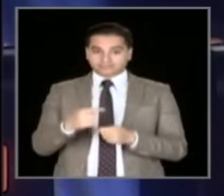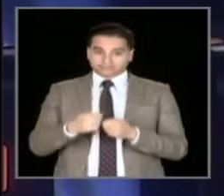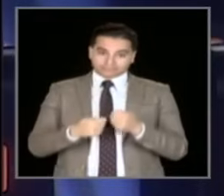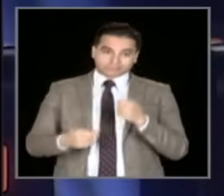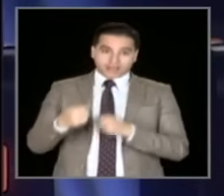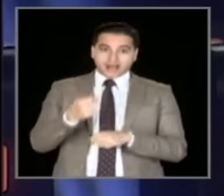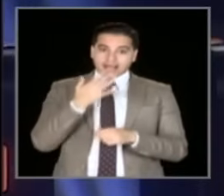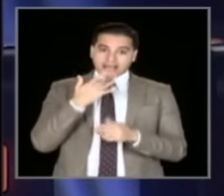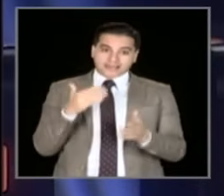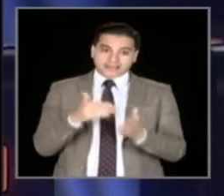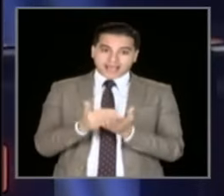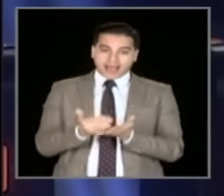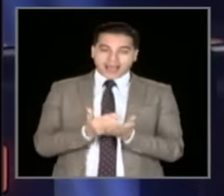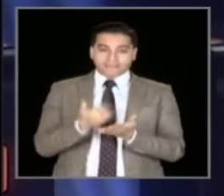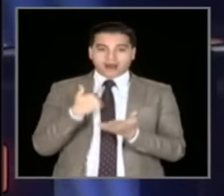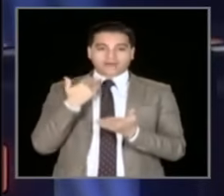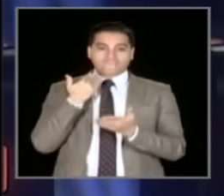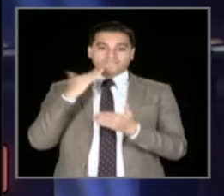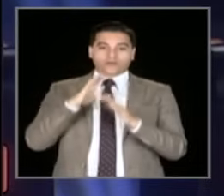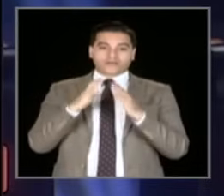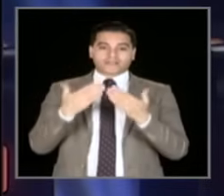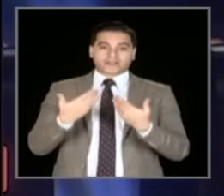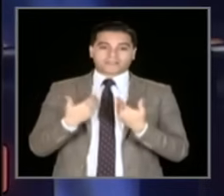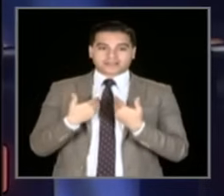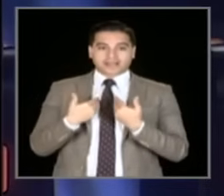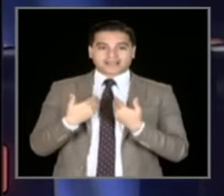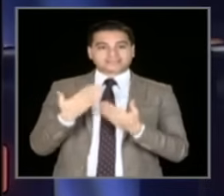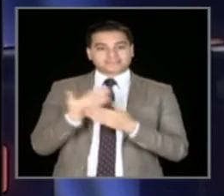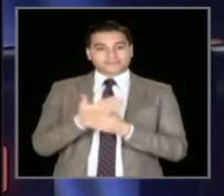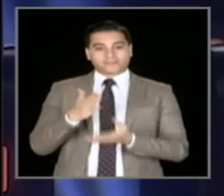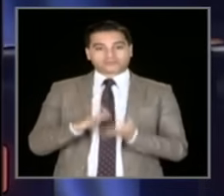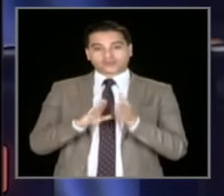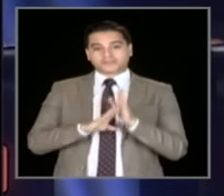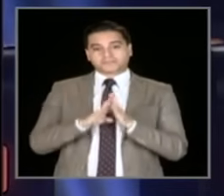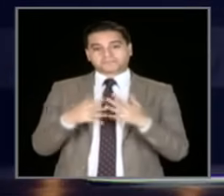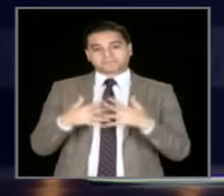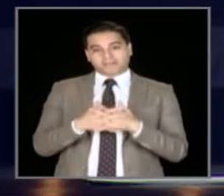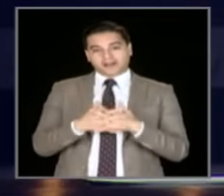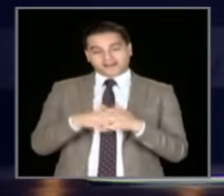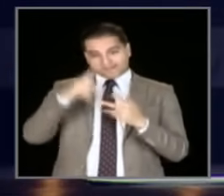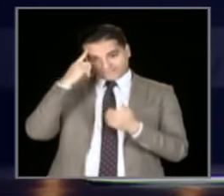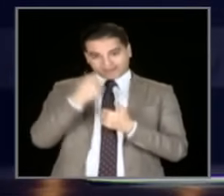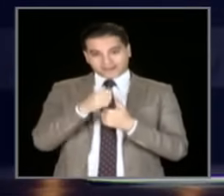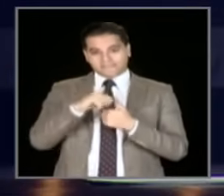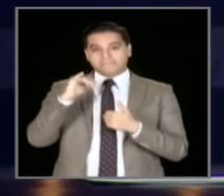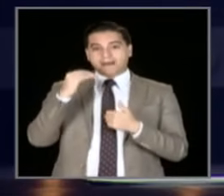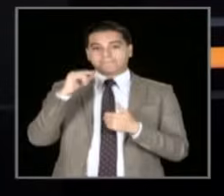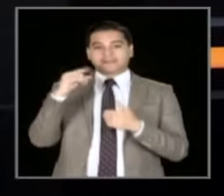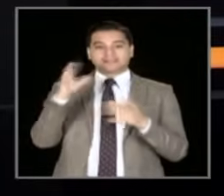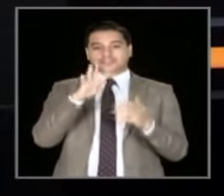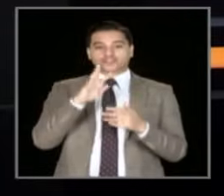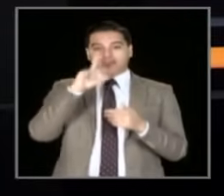وصلنا نص النهائي، أنا الصراحة يعني أنا فخور بالفريق بتاعي اللي هو إن هو قدر يوصل المرحلة دي. فاكرين محمد هشام قال إيه في أول